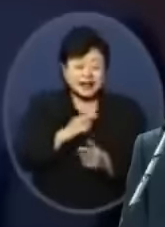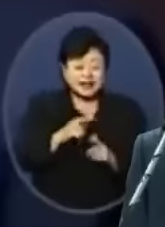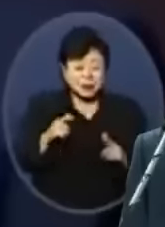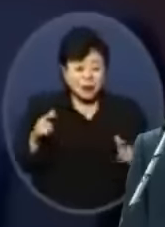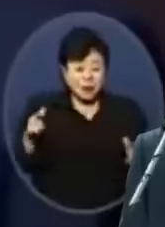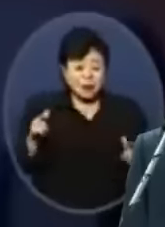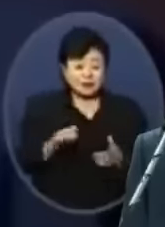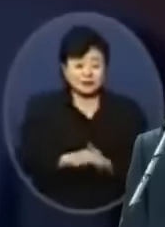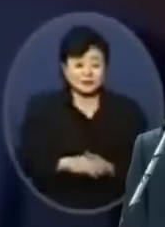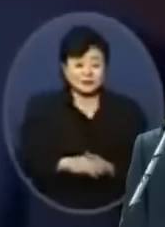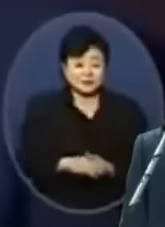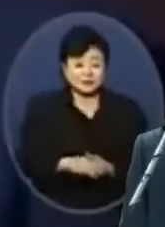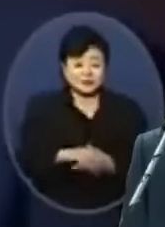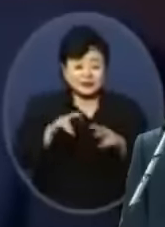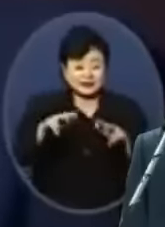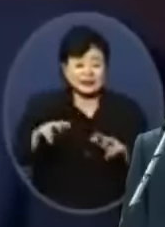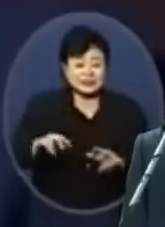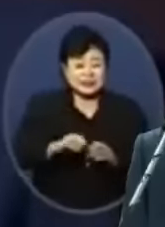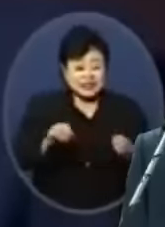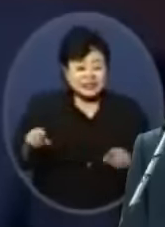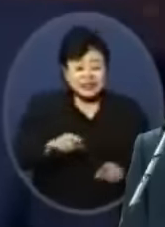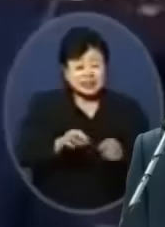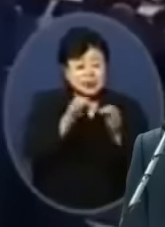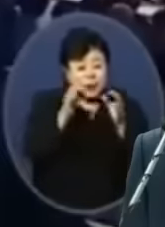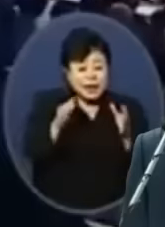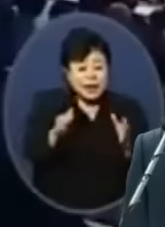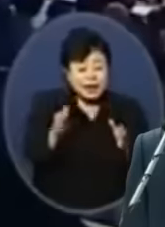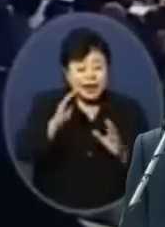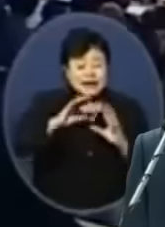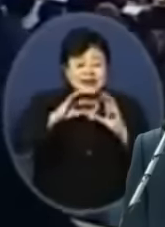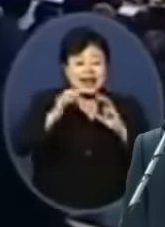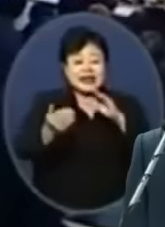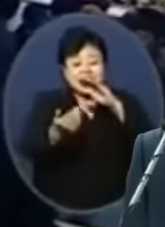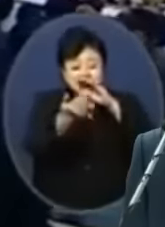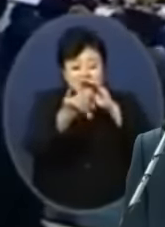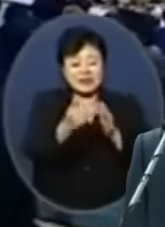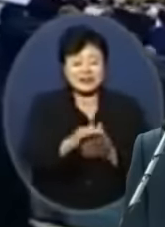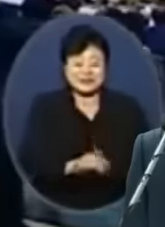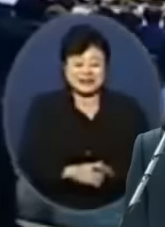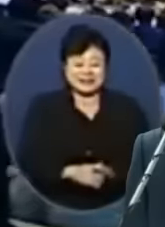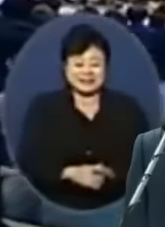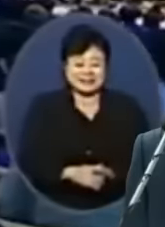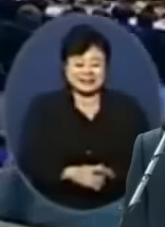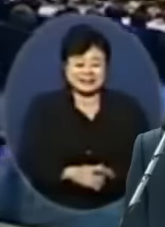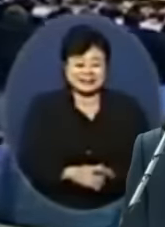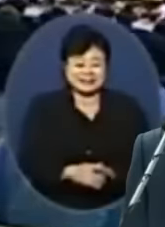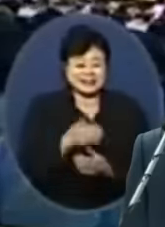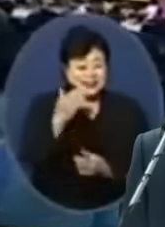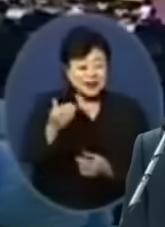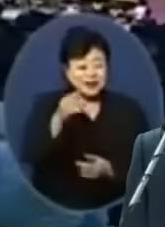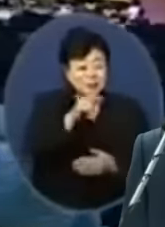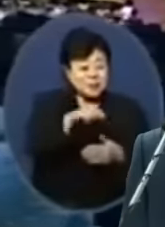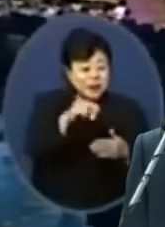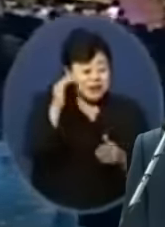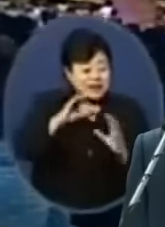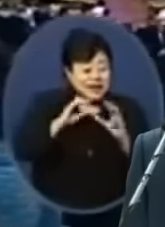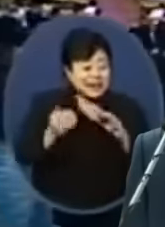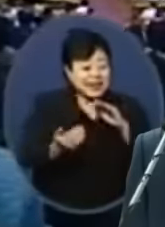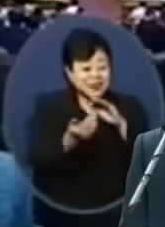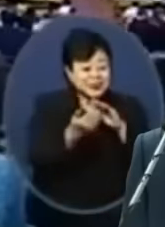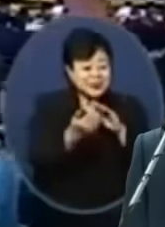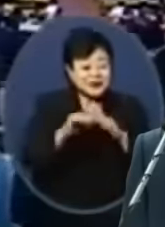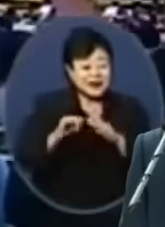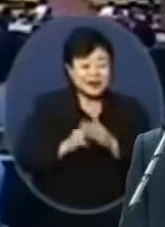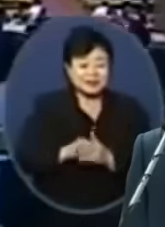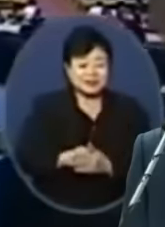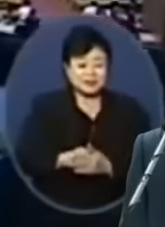건 안 됩니다. 이 땅에 사는 동안에 천국을 이루어야 되는 것입니다. 여러분의 마음의 천국이 이루어지고